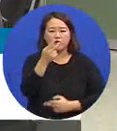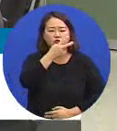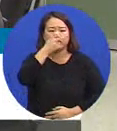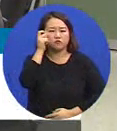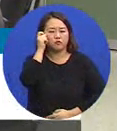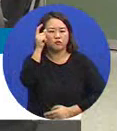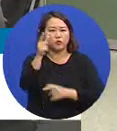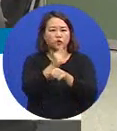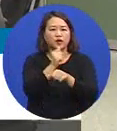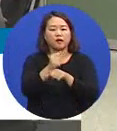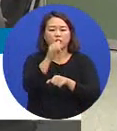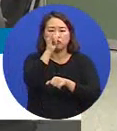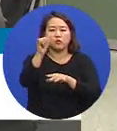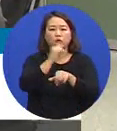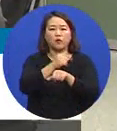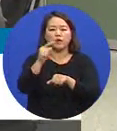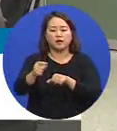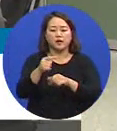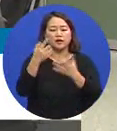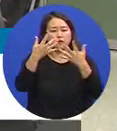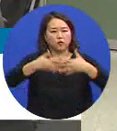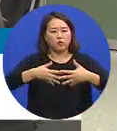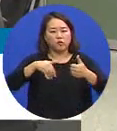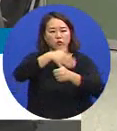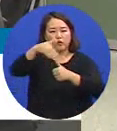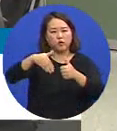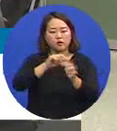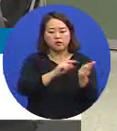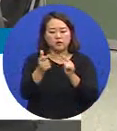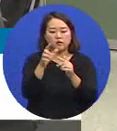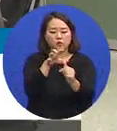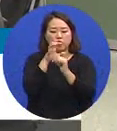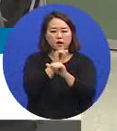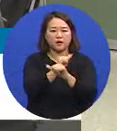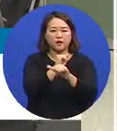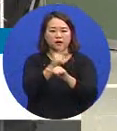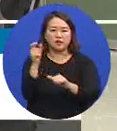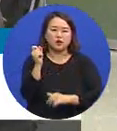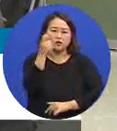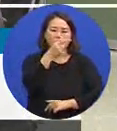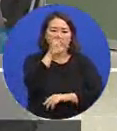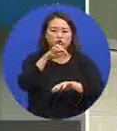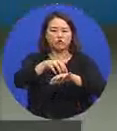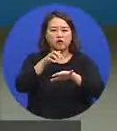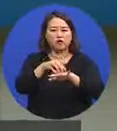적극 활용해서 우리 남원을 전지 훈련의 최적지로 만들어 가겠습니다.